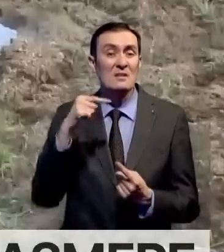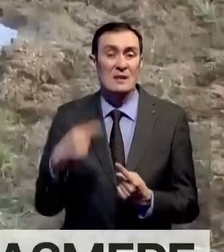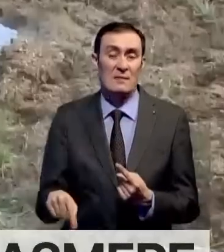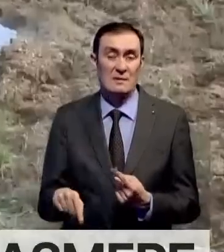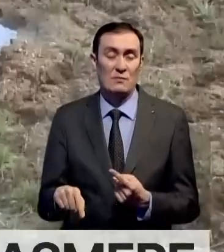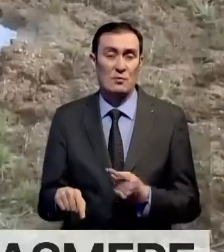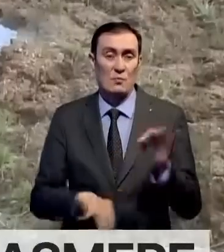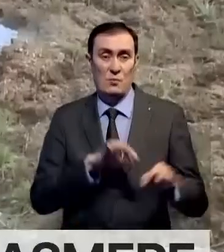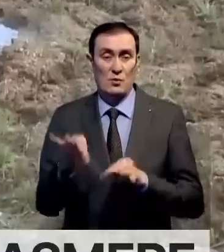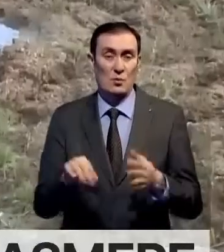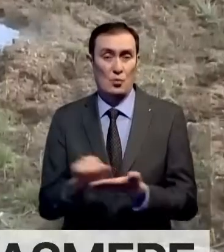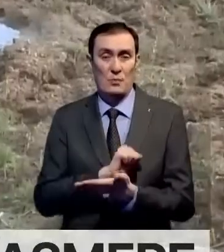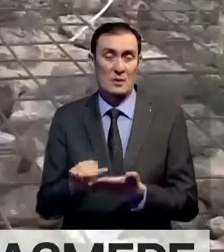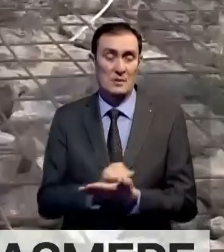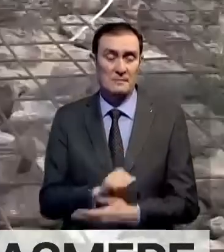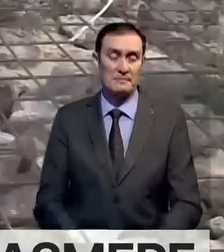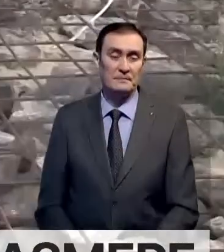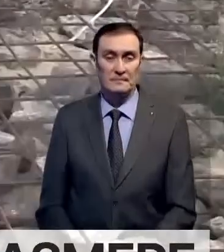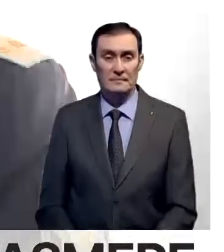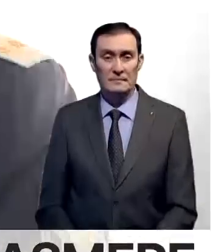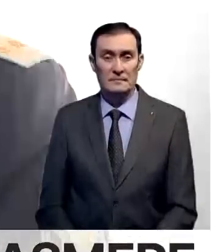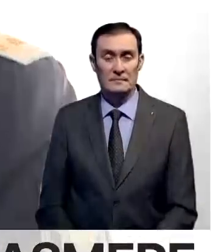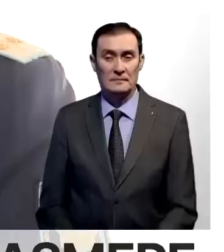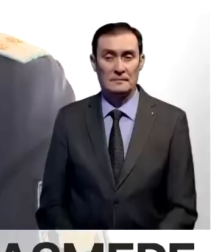соответствуют проектно-сметной документации.